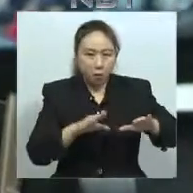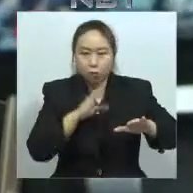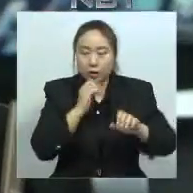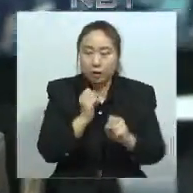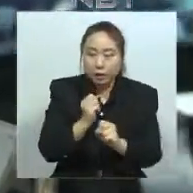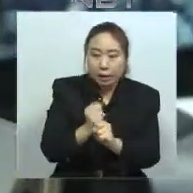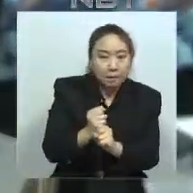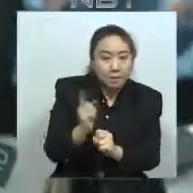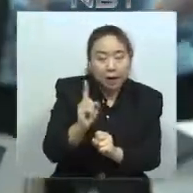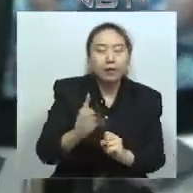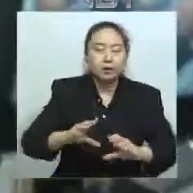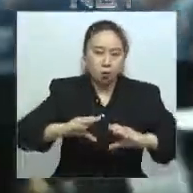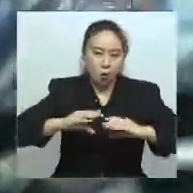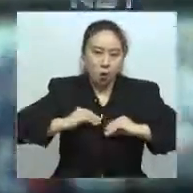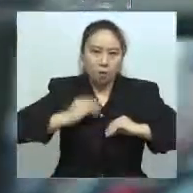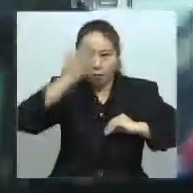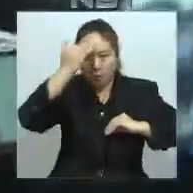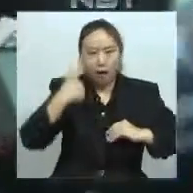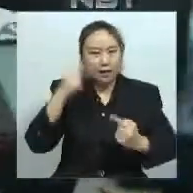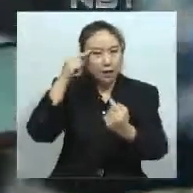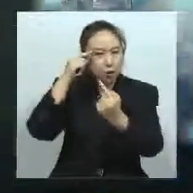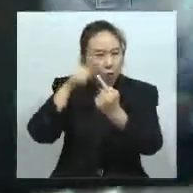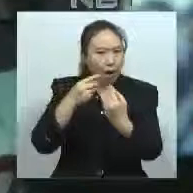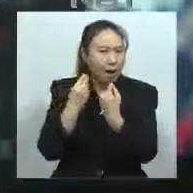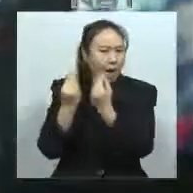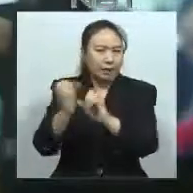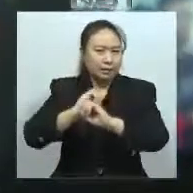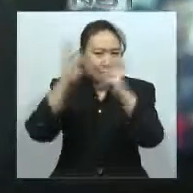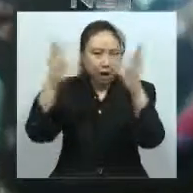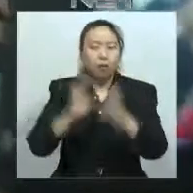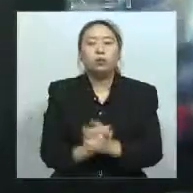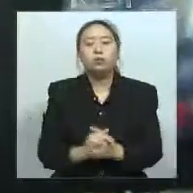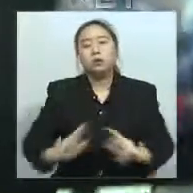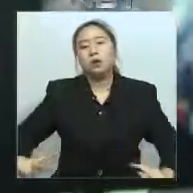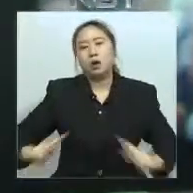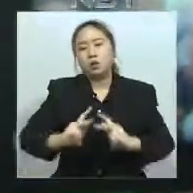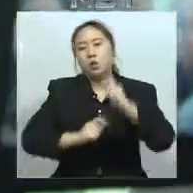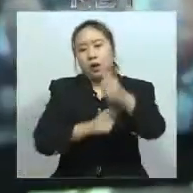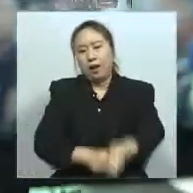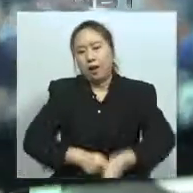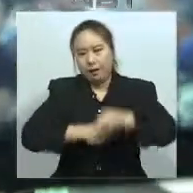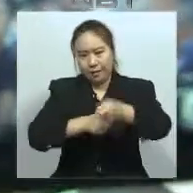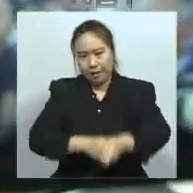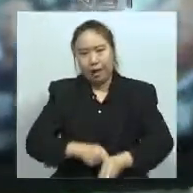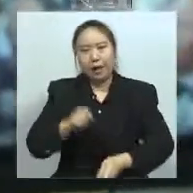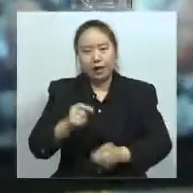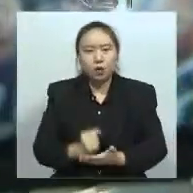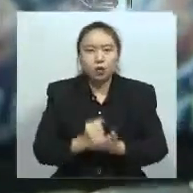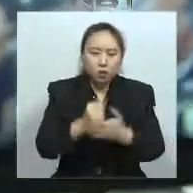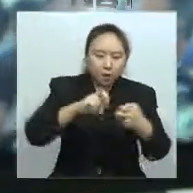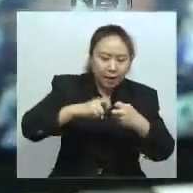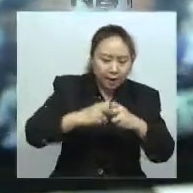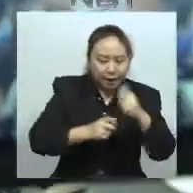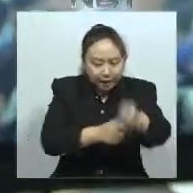จะออกมาเป็นอย่างไรเพราะตัวเองได้แสดงเจตนารมณ์ไปชัดเจนหมดแล้วซึ่งกระทรวงเกษตรและสหกรณ์ก็เป็นหนึ่งในกระทรวงที่จะช่วยแก้ปัญหา